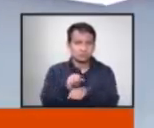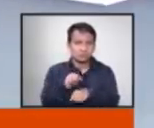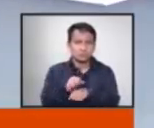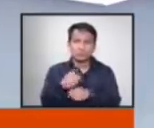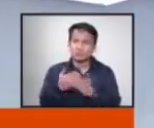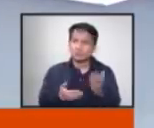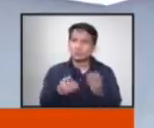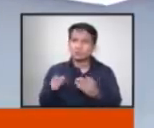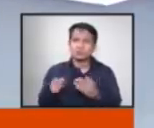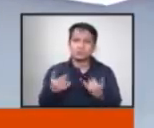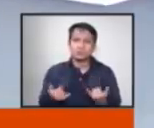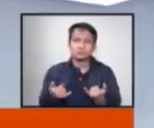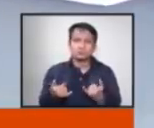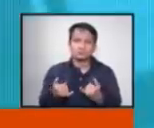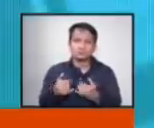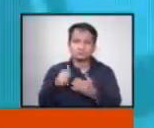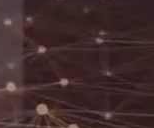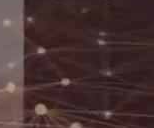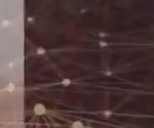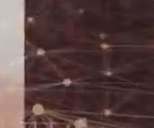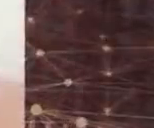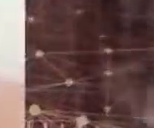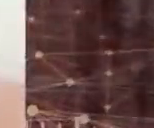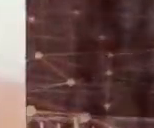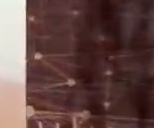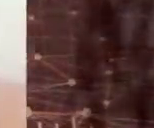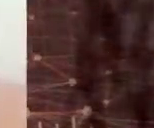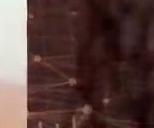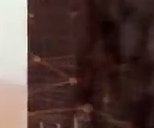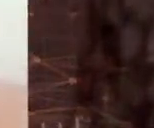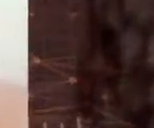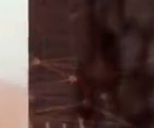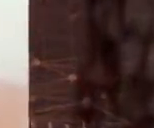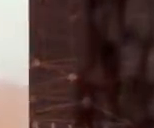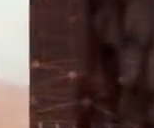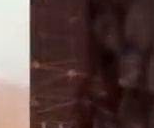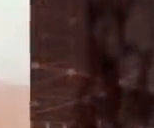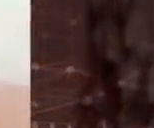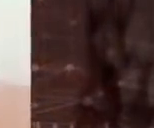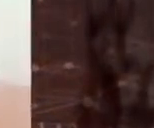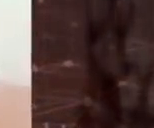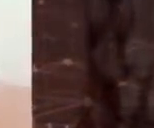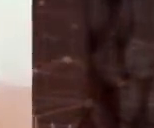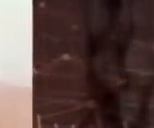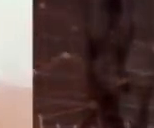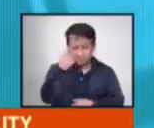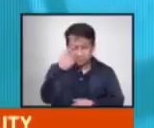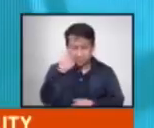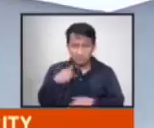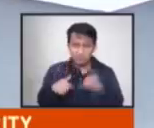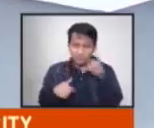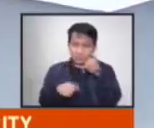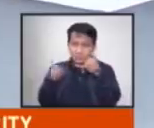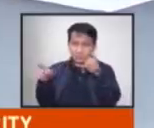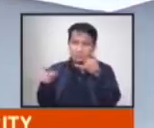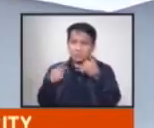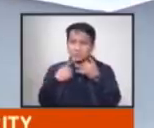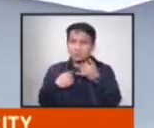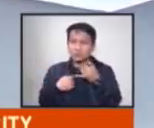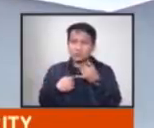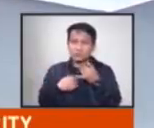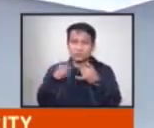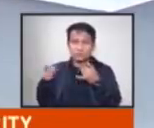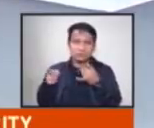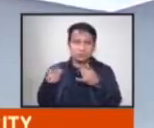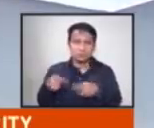niya. Ngayong napangasawa niya ngayon, ayaw nang magbigay pag tumatawag yung mga anak ko. So yung mga anak niyo tumatawag dito lang po ang ano, sa